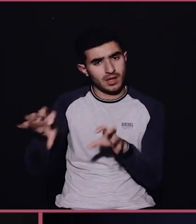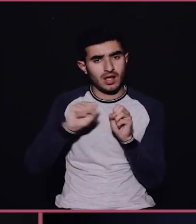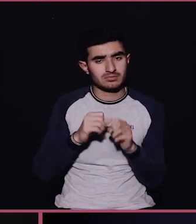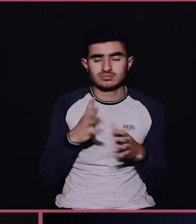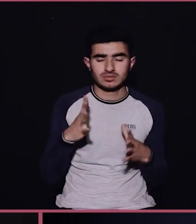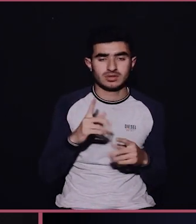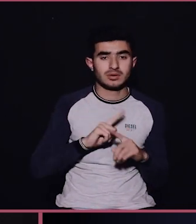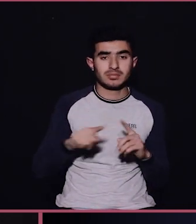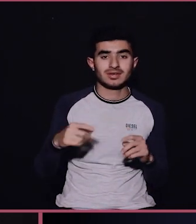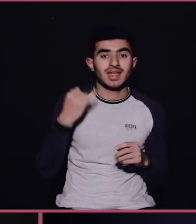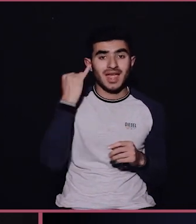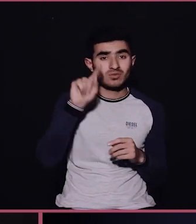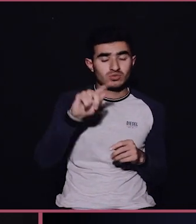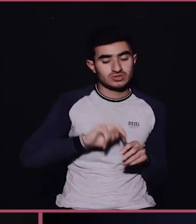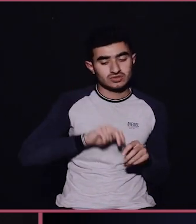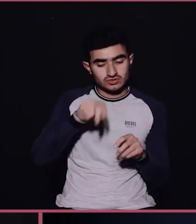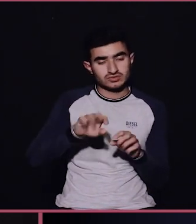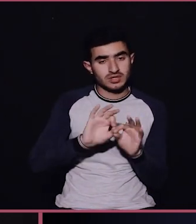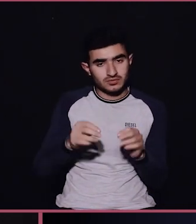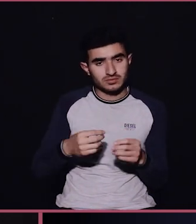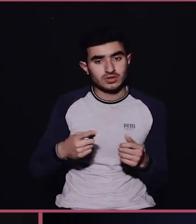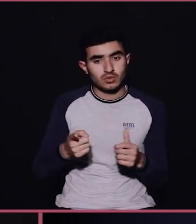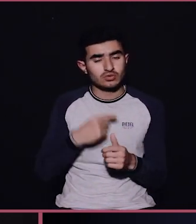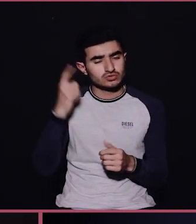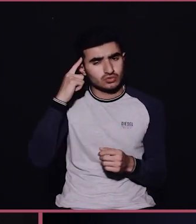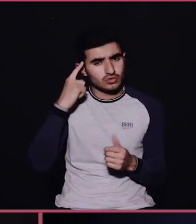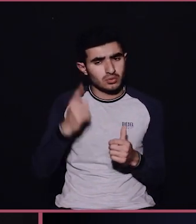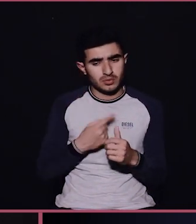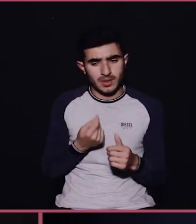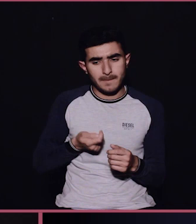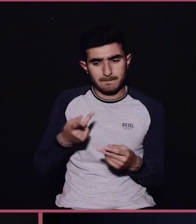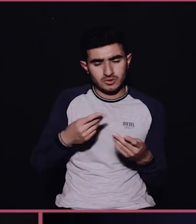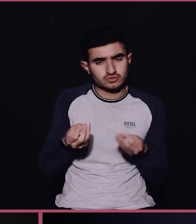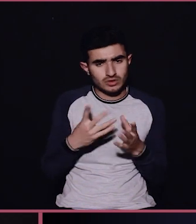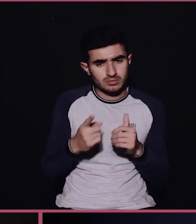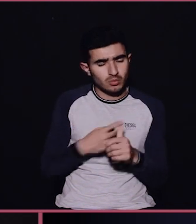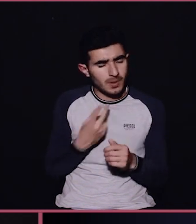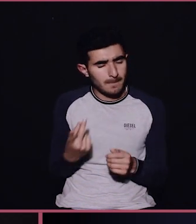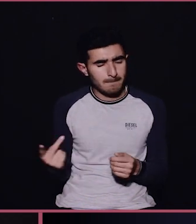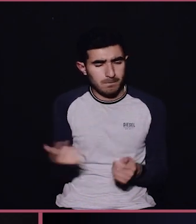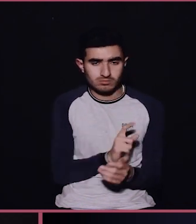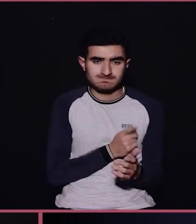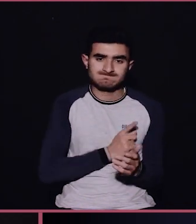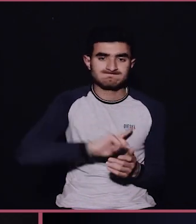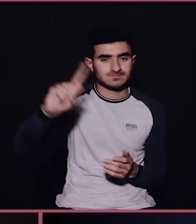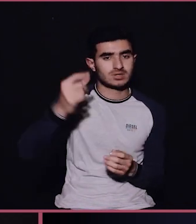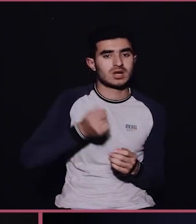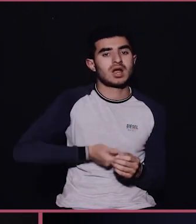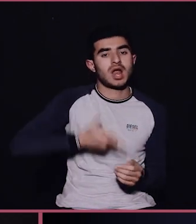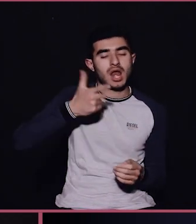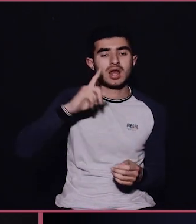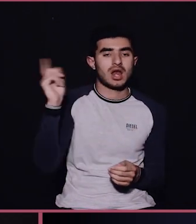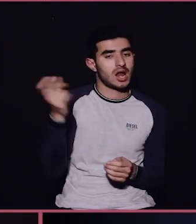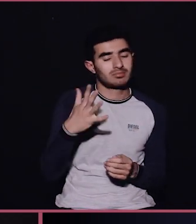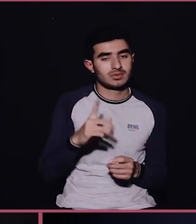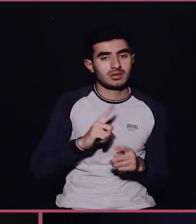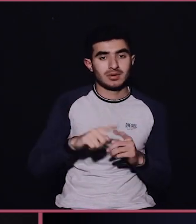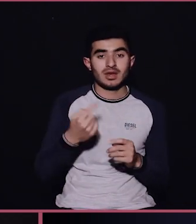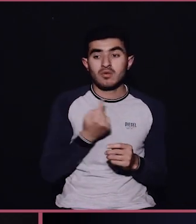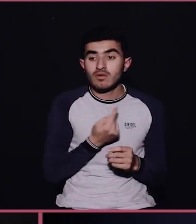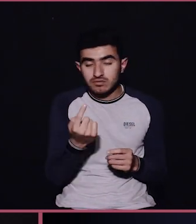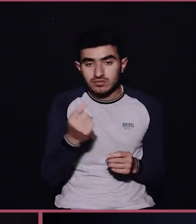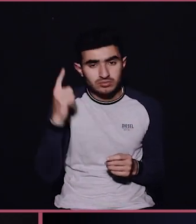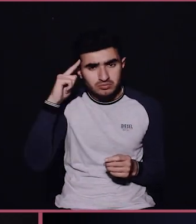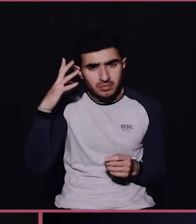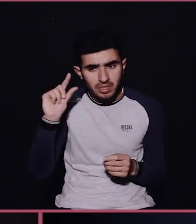create a quick buck, you'll be getting in with improper financial, strategic, and operational planning, and your business is doomed to fail. And that's